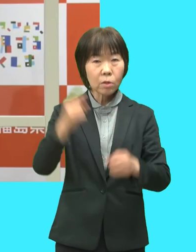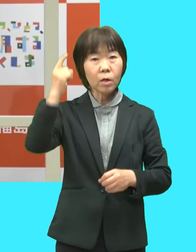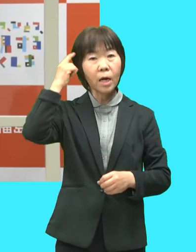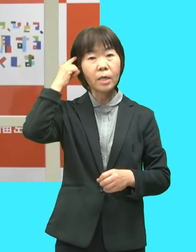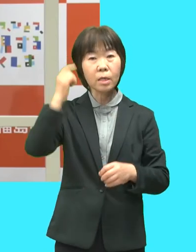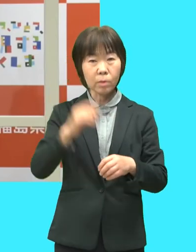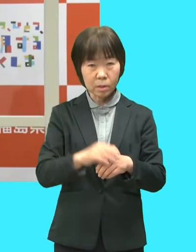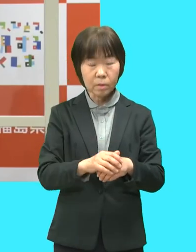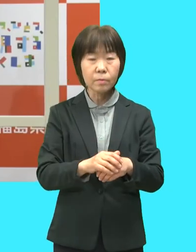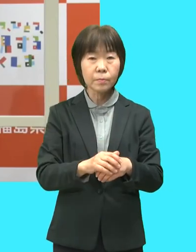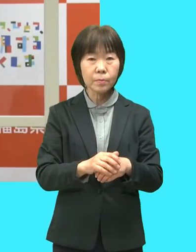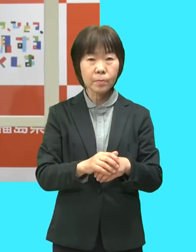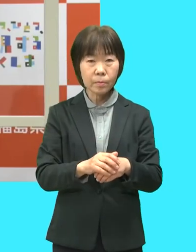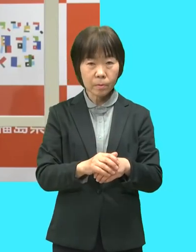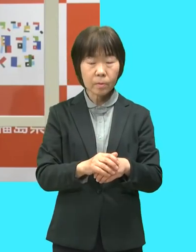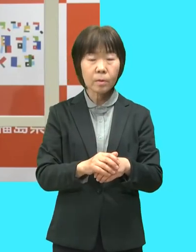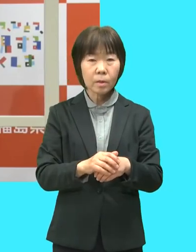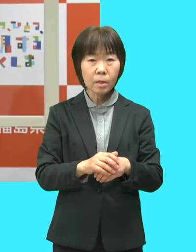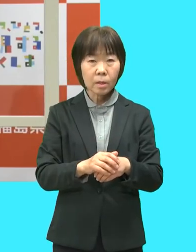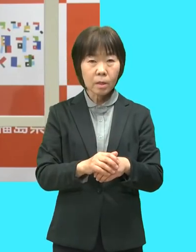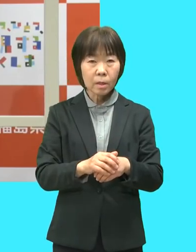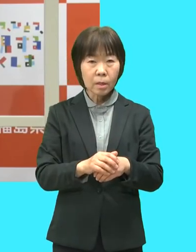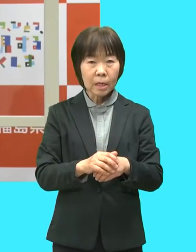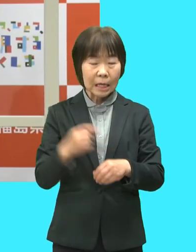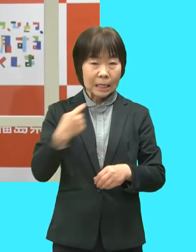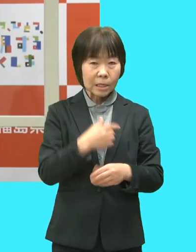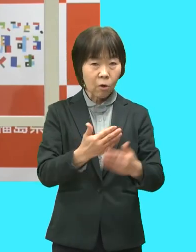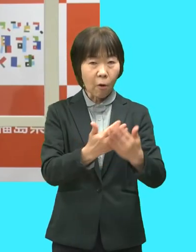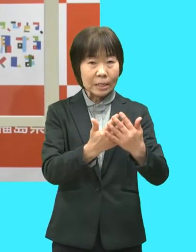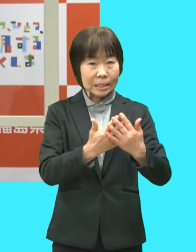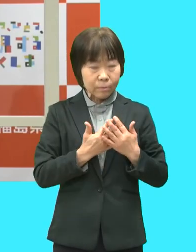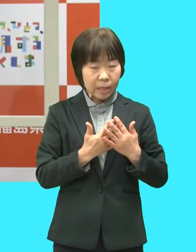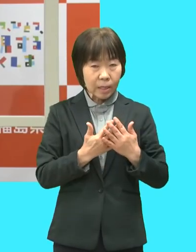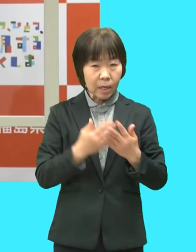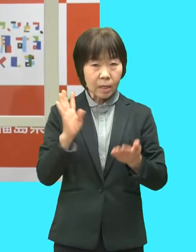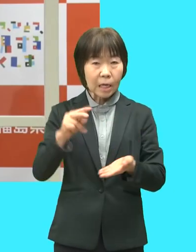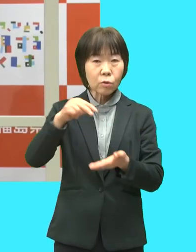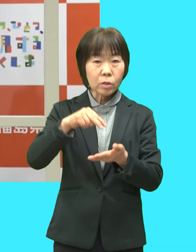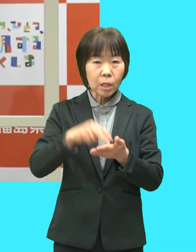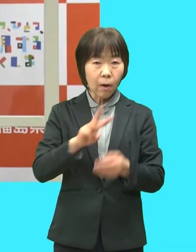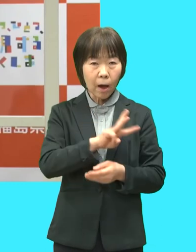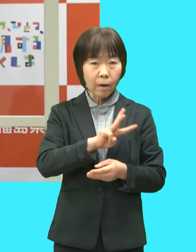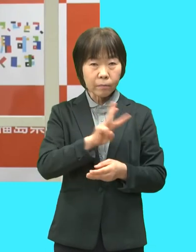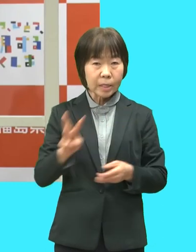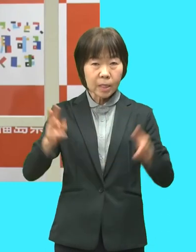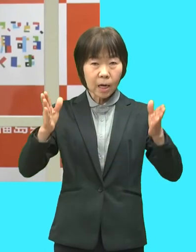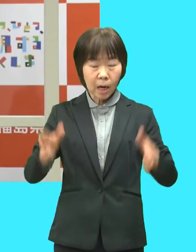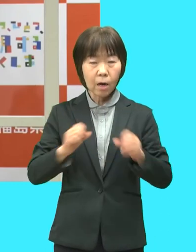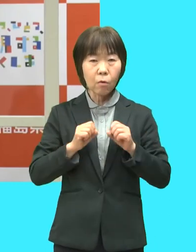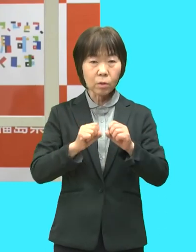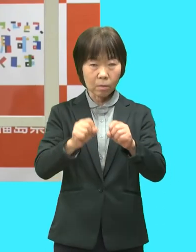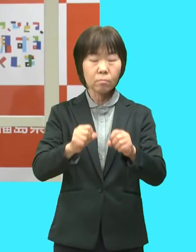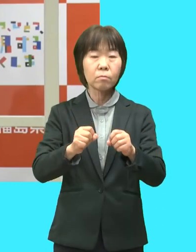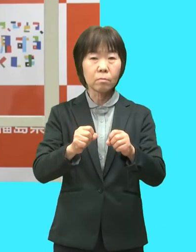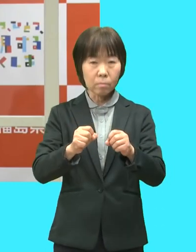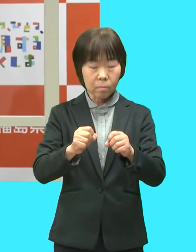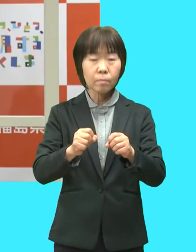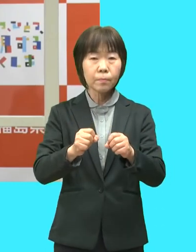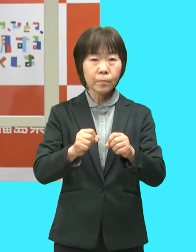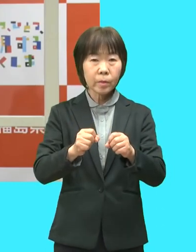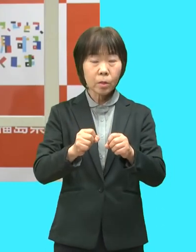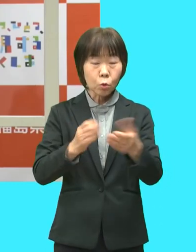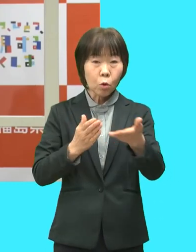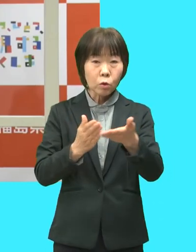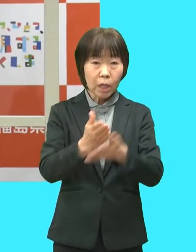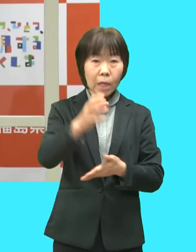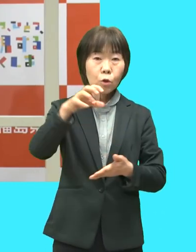ております。したがってまず気を引き締めて福島県としては3日間に臨む。で、もちろんそのス